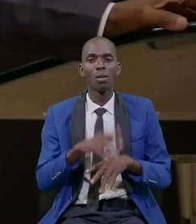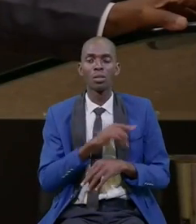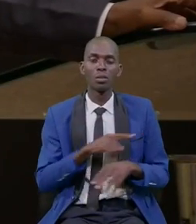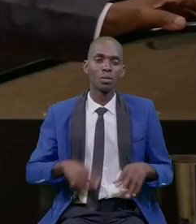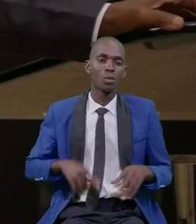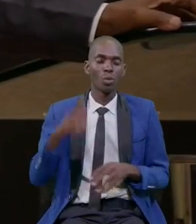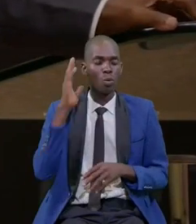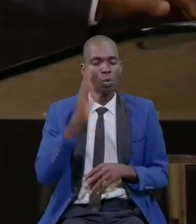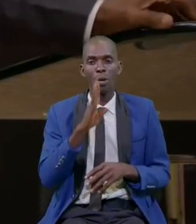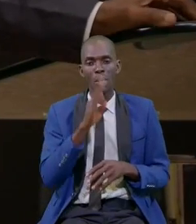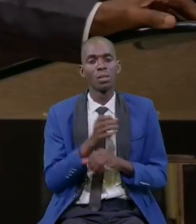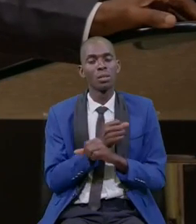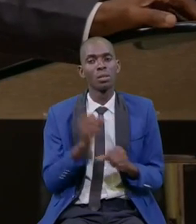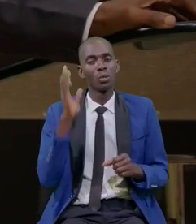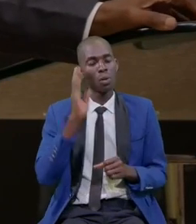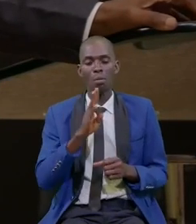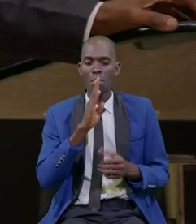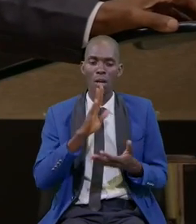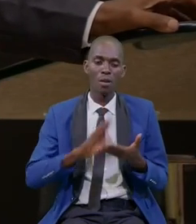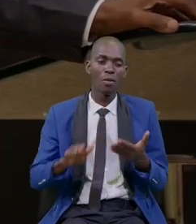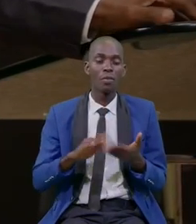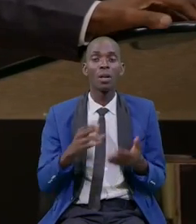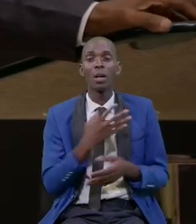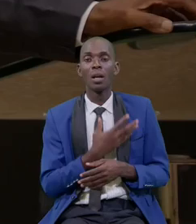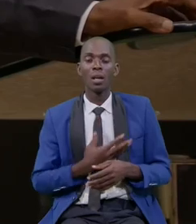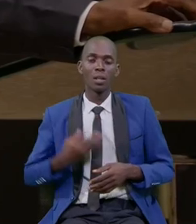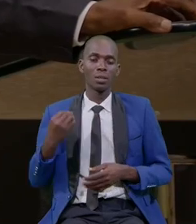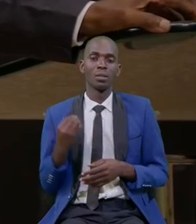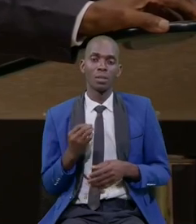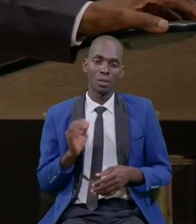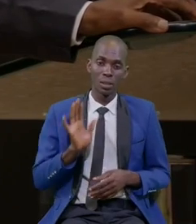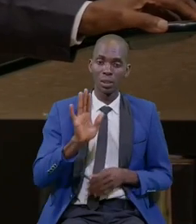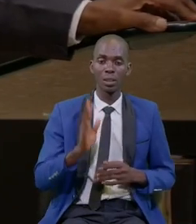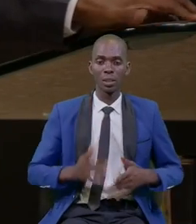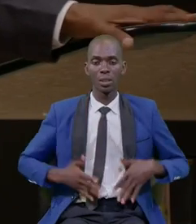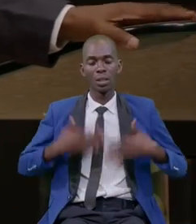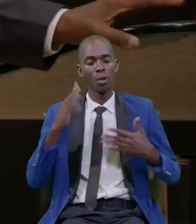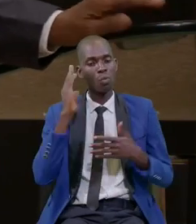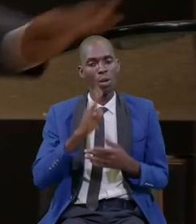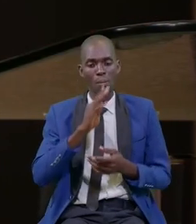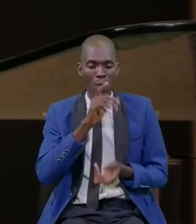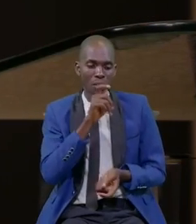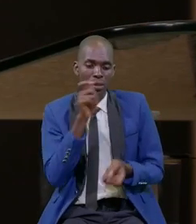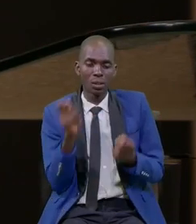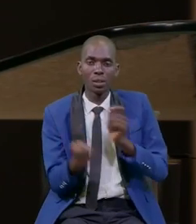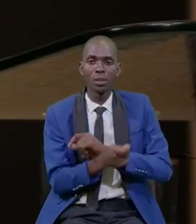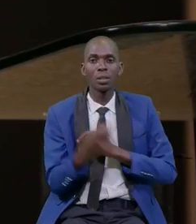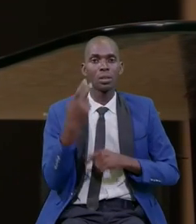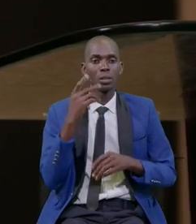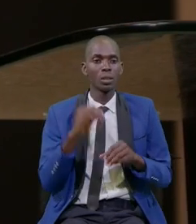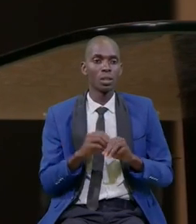sauvé, sera pardonné et sa vie sera transformée. Allons